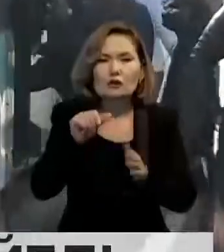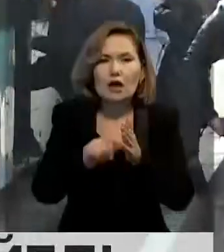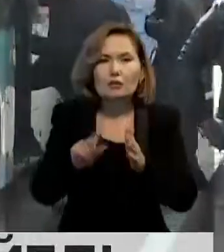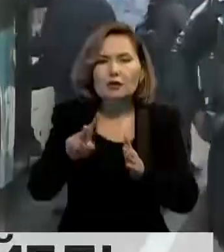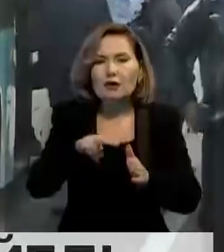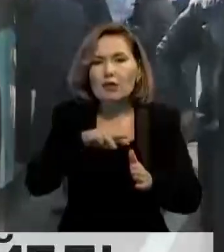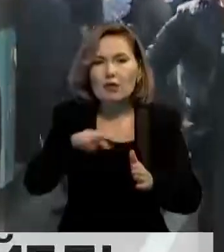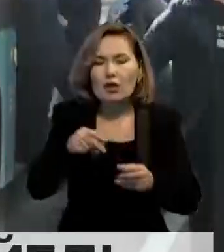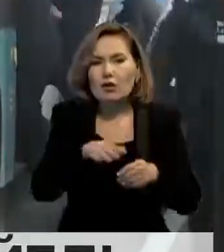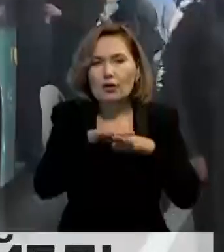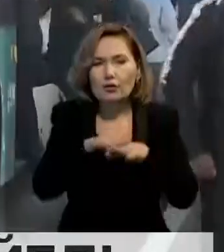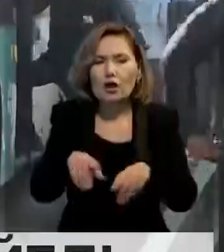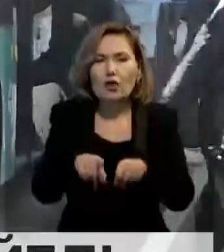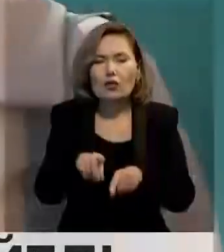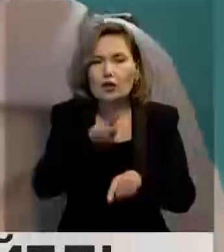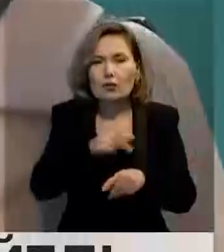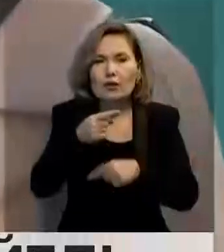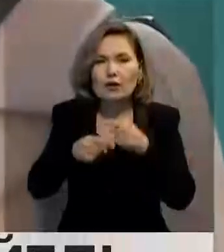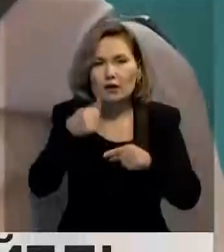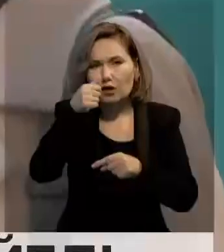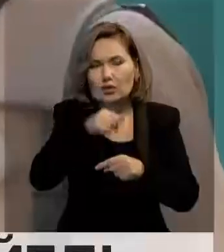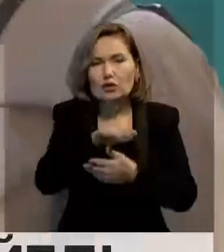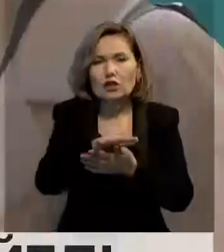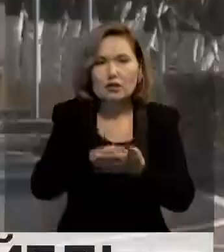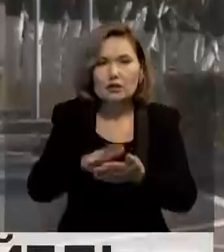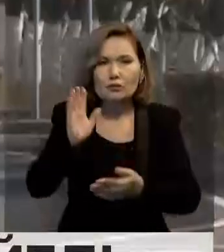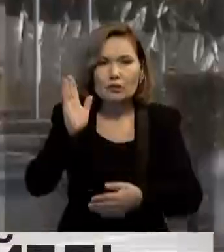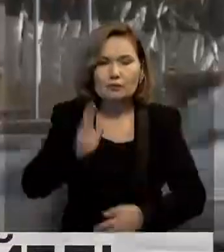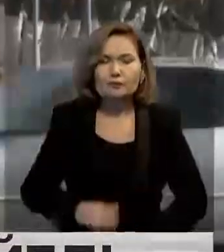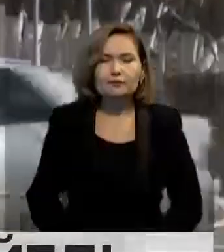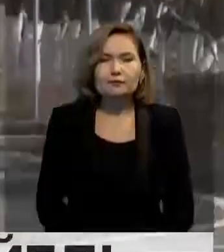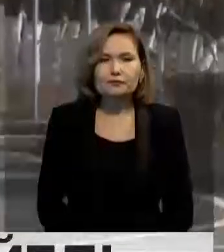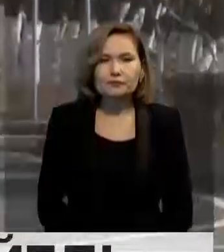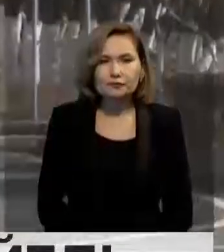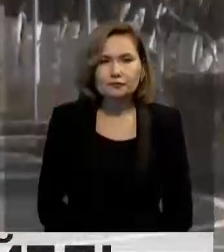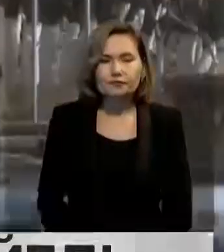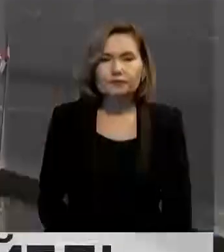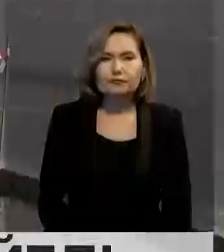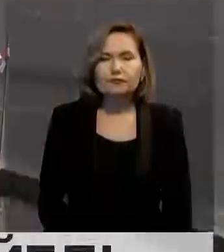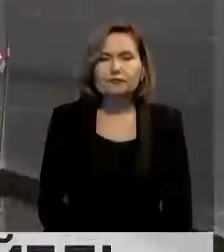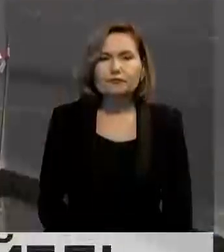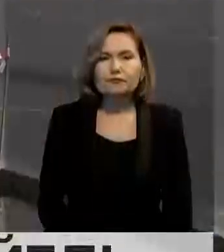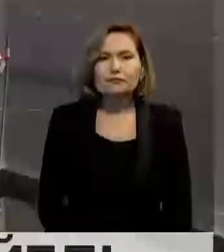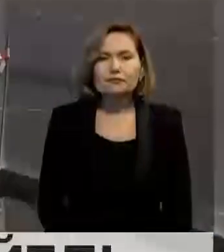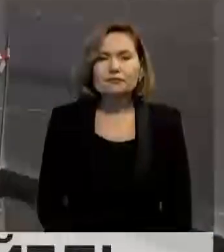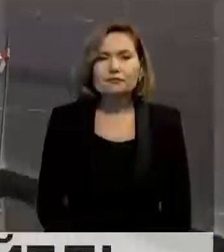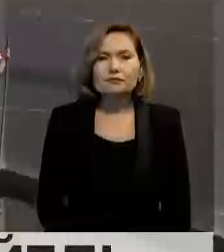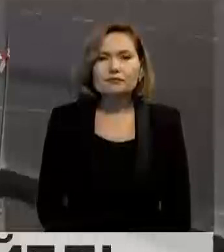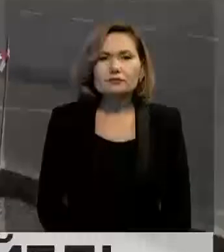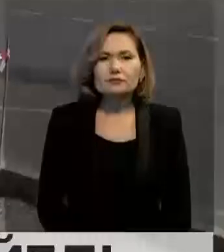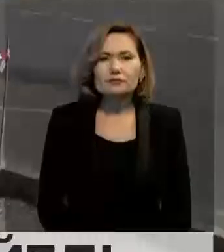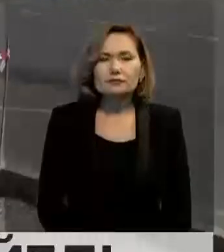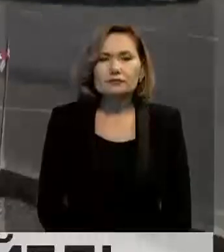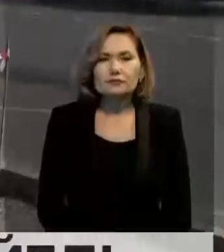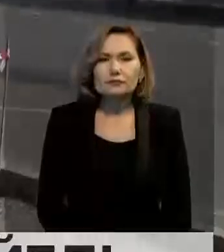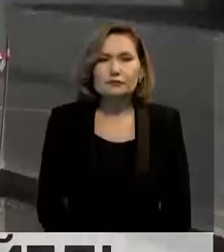бюджет қаржысы бөлінген. Мұндай жұмыстар келесі жылы да жалғаспақ. Дәуренбек Бағдәулетұлы, Сайлау Егіліков, Зарина Зұлпыхар, Қарағанды, хабар